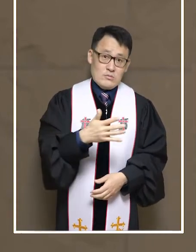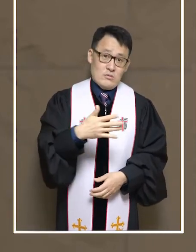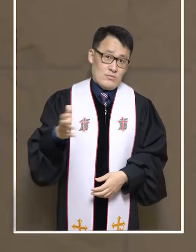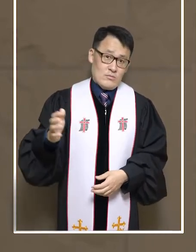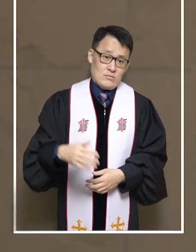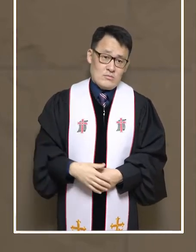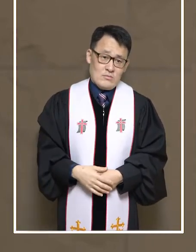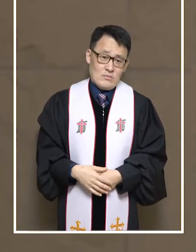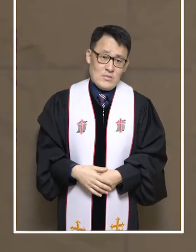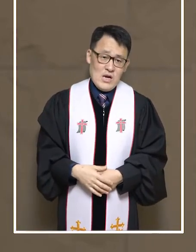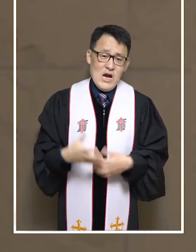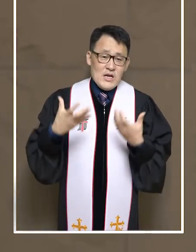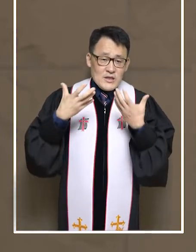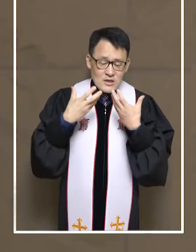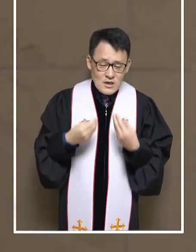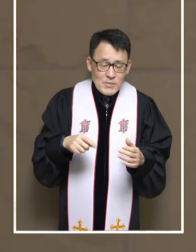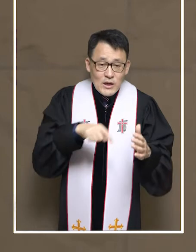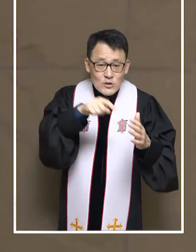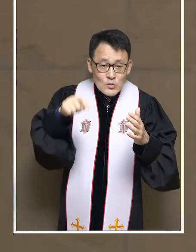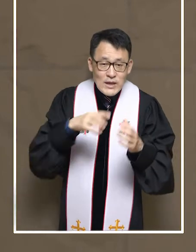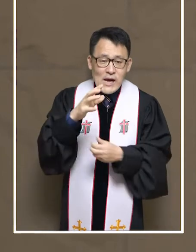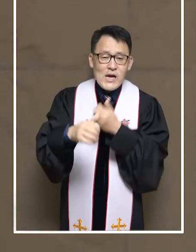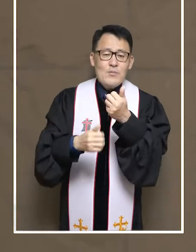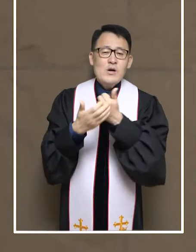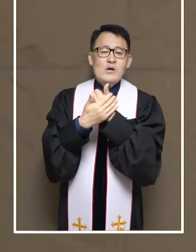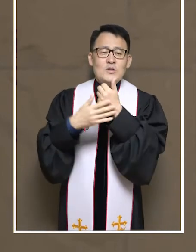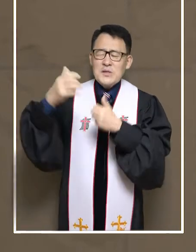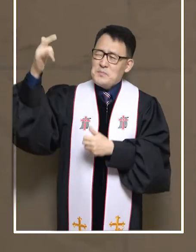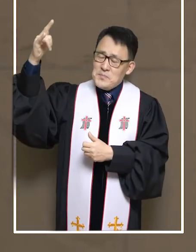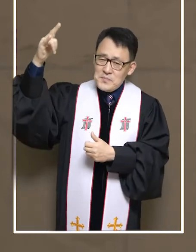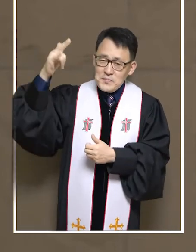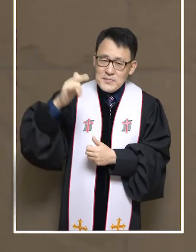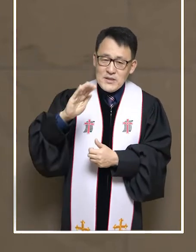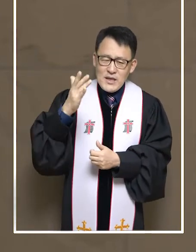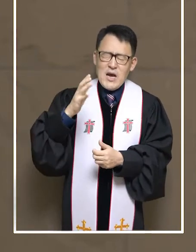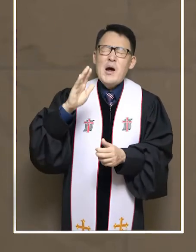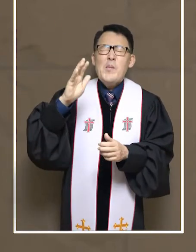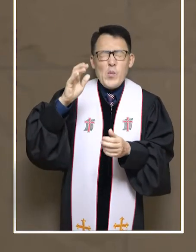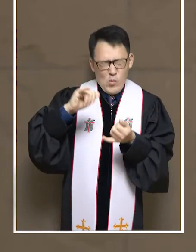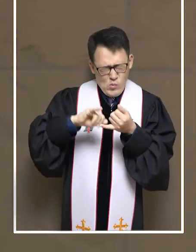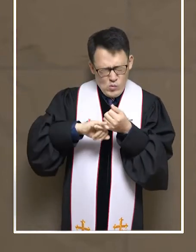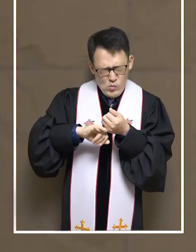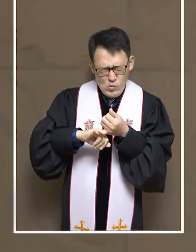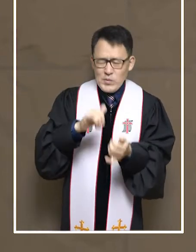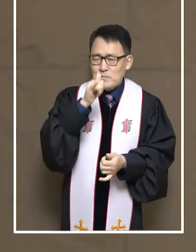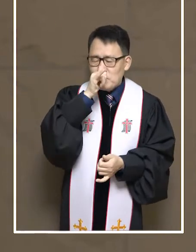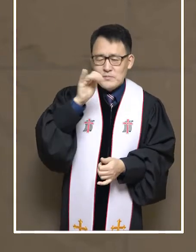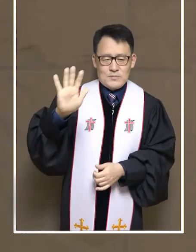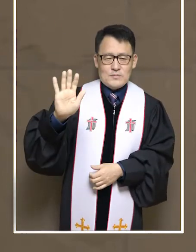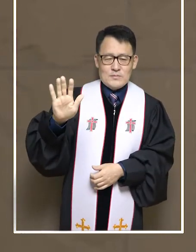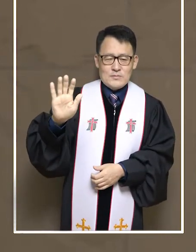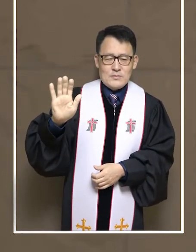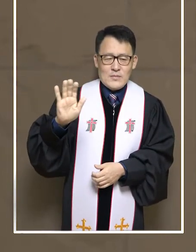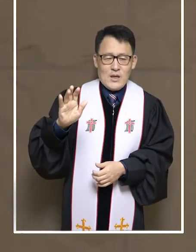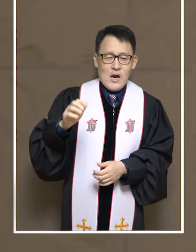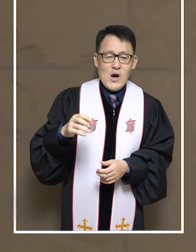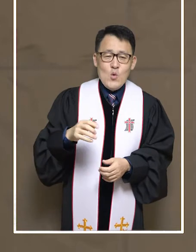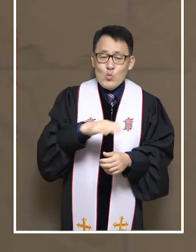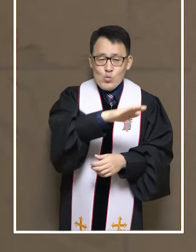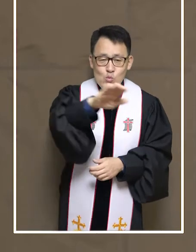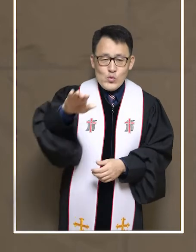100% 있는 곳은 없습니다. 그 절망 속에 하나님의 은총의 빛이 반드시